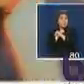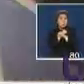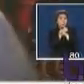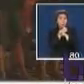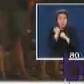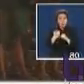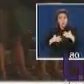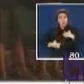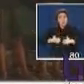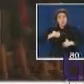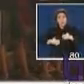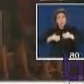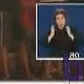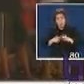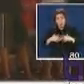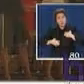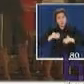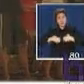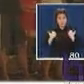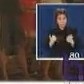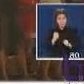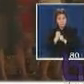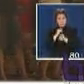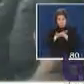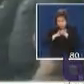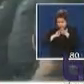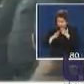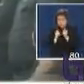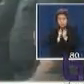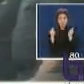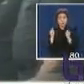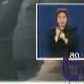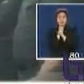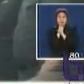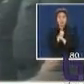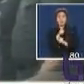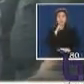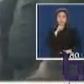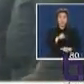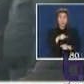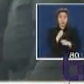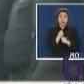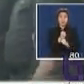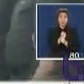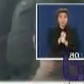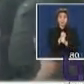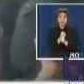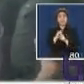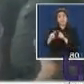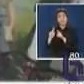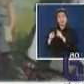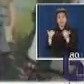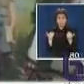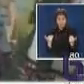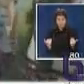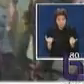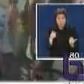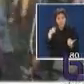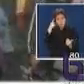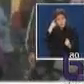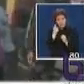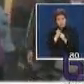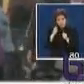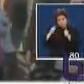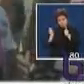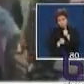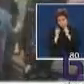ภัยต่างๆที่เกิดขึ้นในวันนี้สำเร็จตามที่มอบหมายและรวมถึงการดำเนินการให้เกิดโทษทางวินั